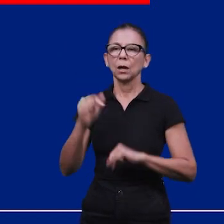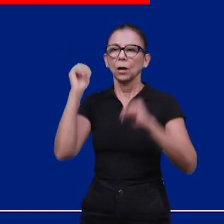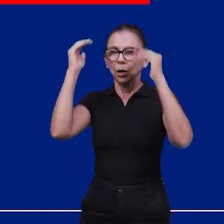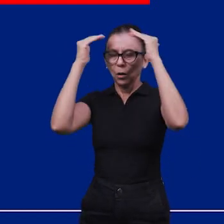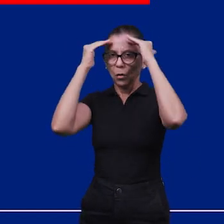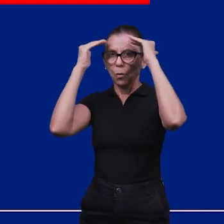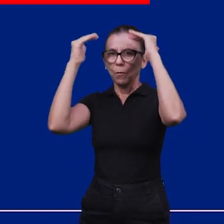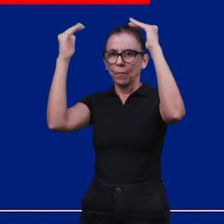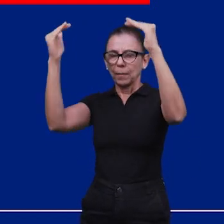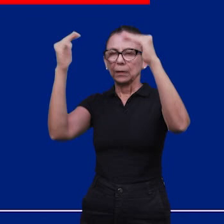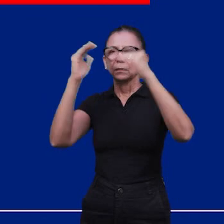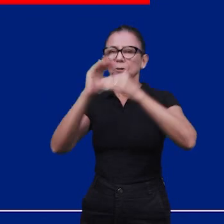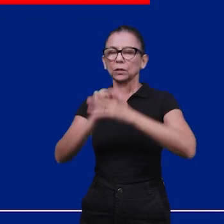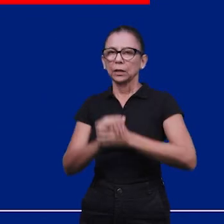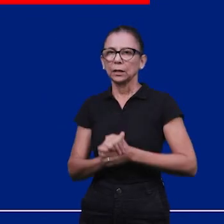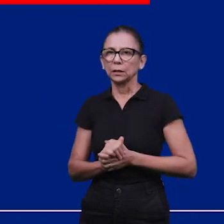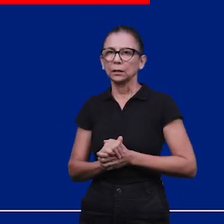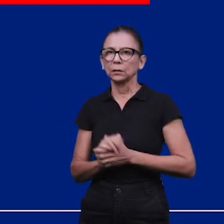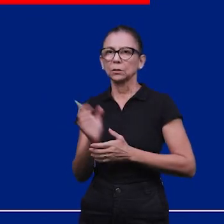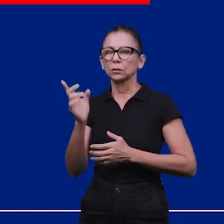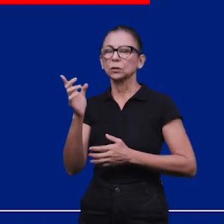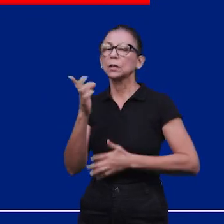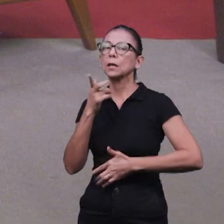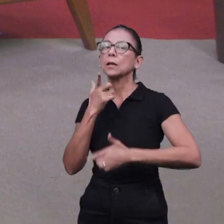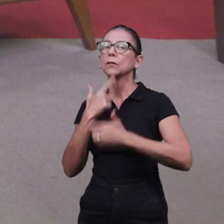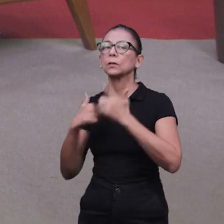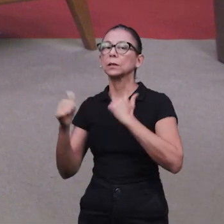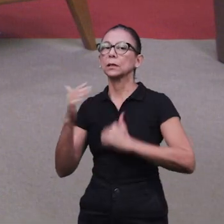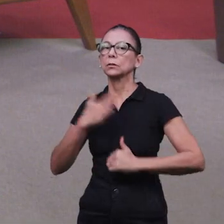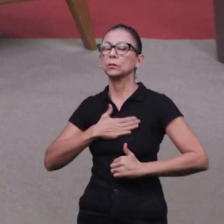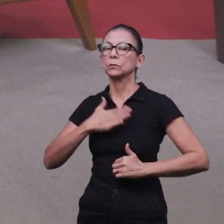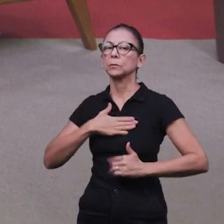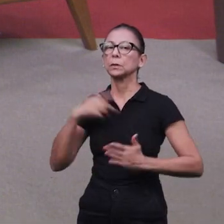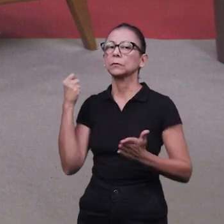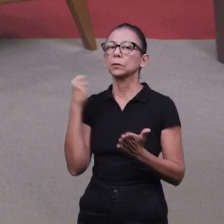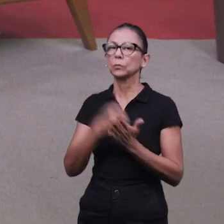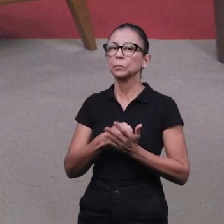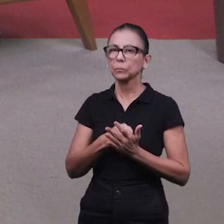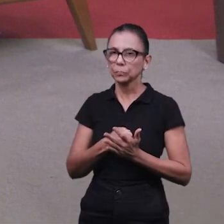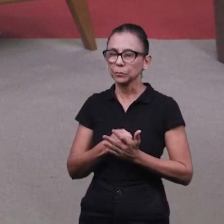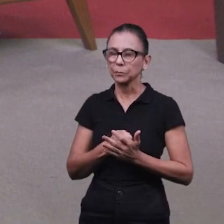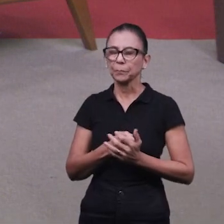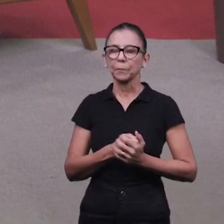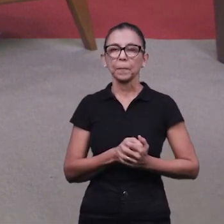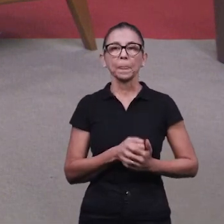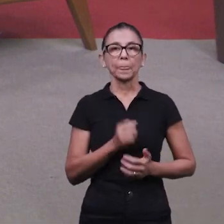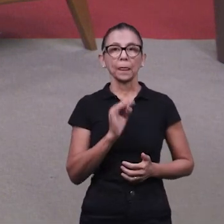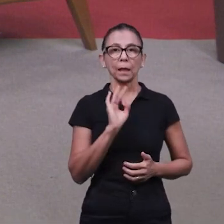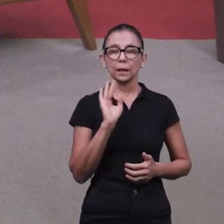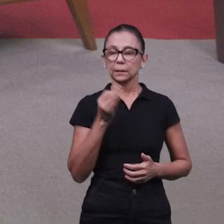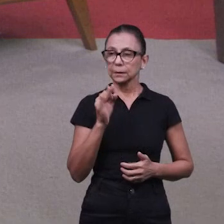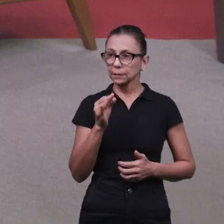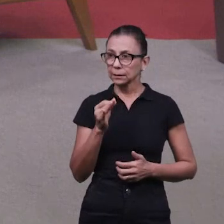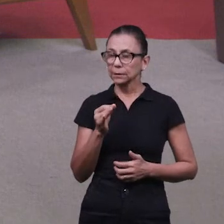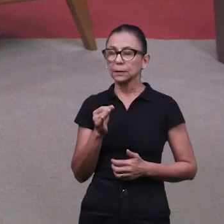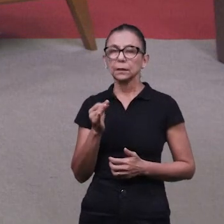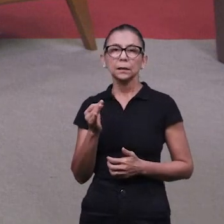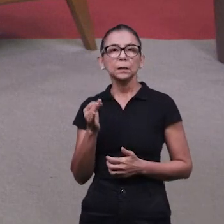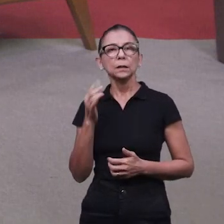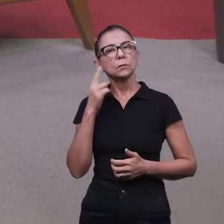et qui fera toute ma volonté. » C'est-à-dire obéissance, exactement. Et quand nous apportons